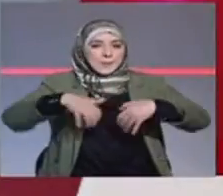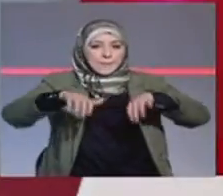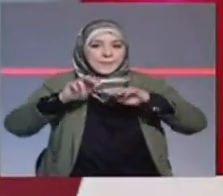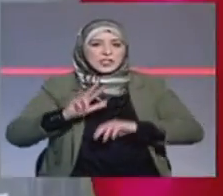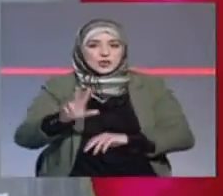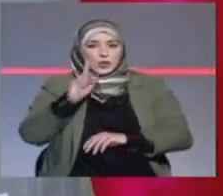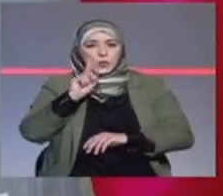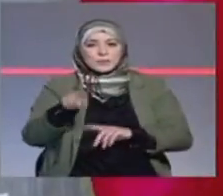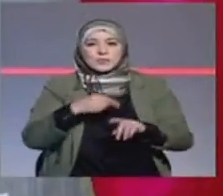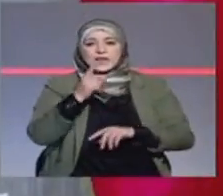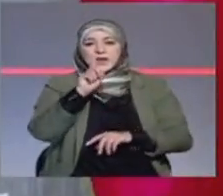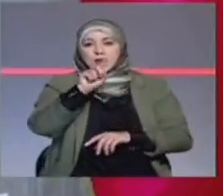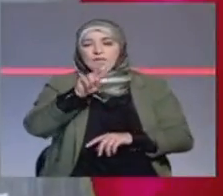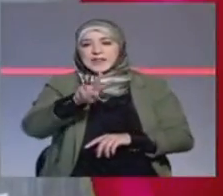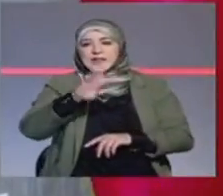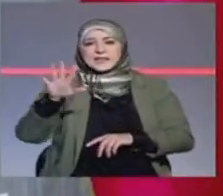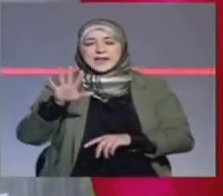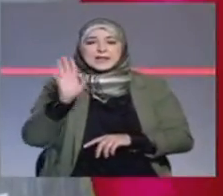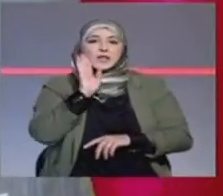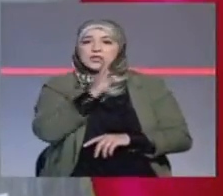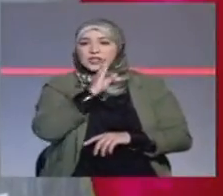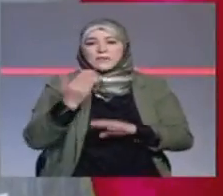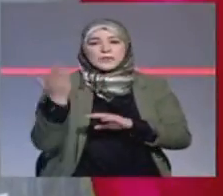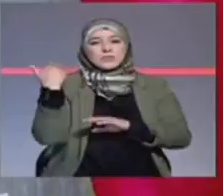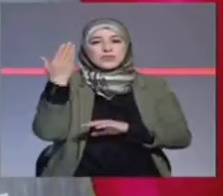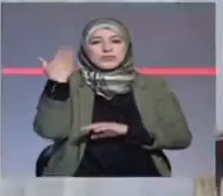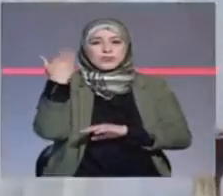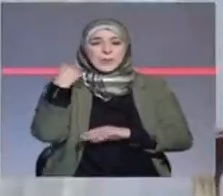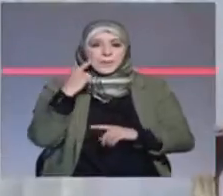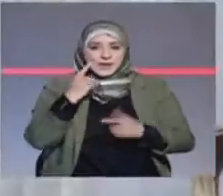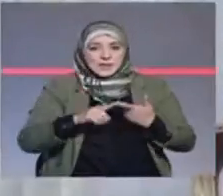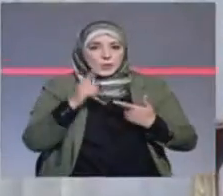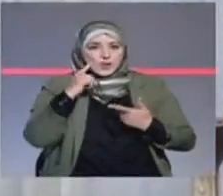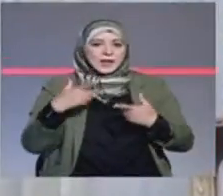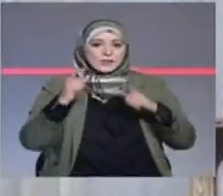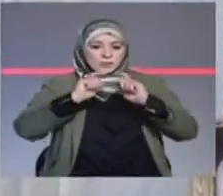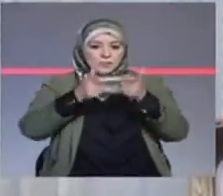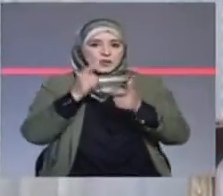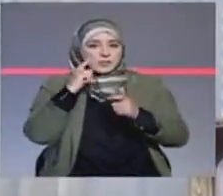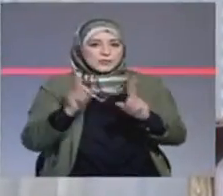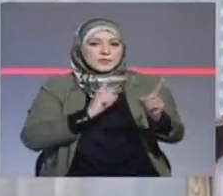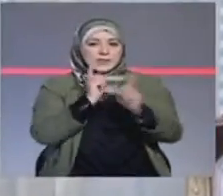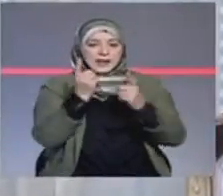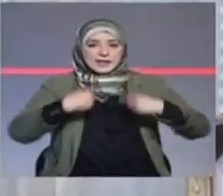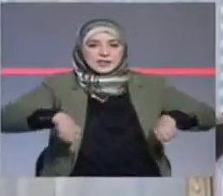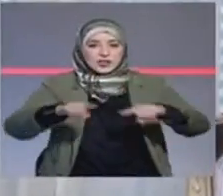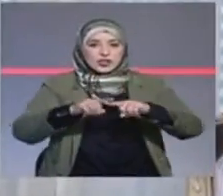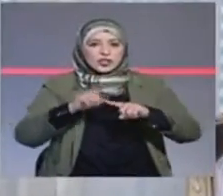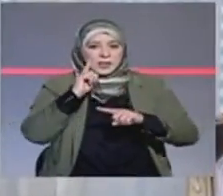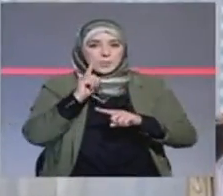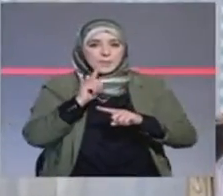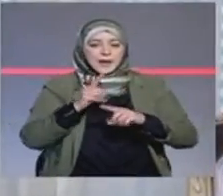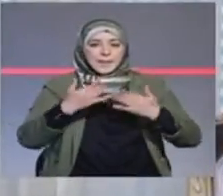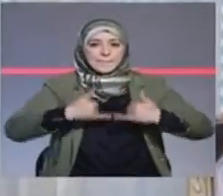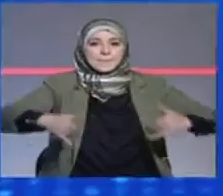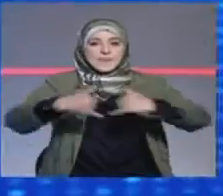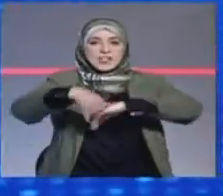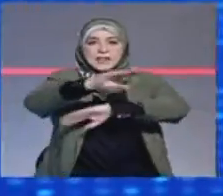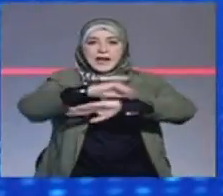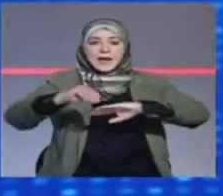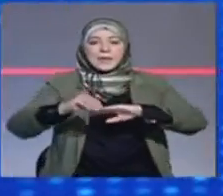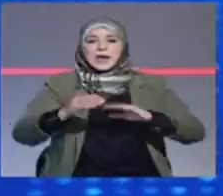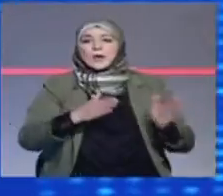يعود إلى يوم 25 من جانفي الماضي، وذلك بمناسبة انعقاد اجتماع مجلس الأمن القومي.